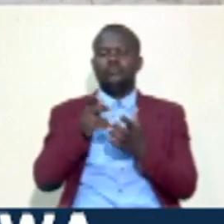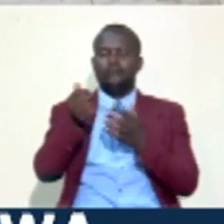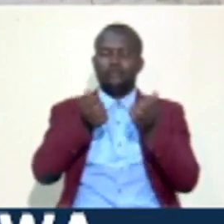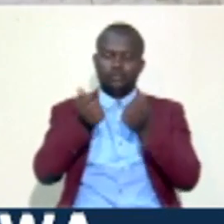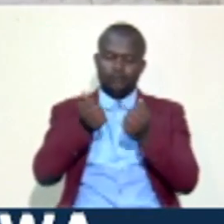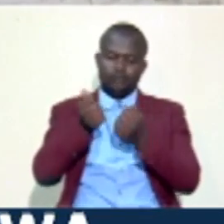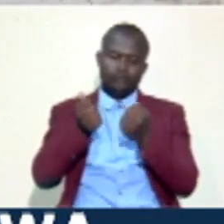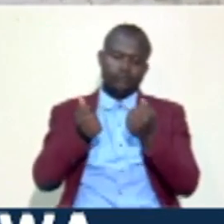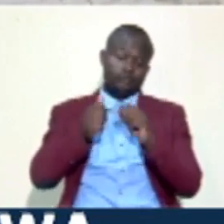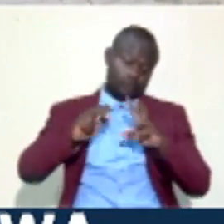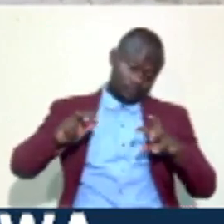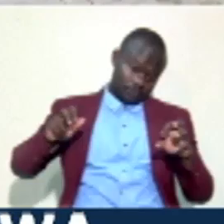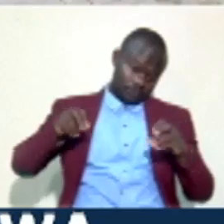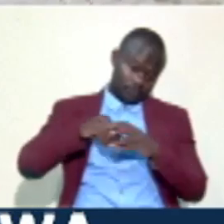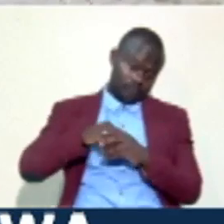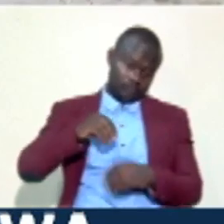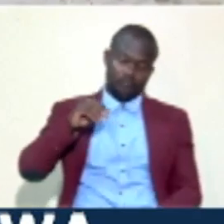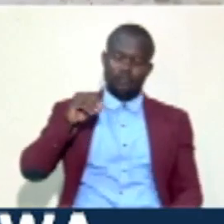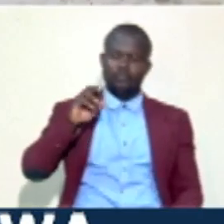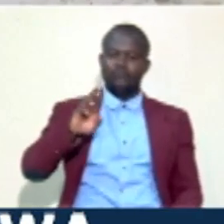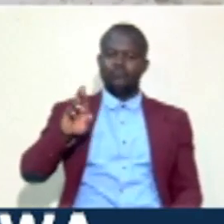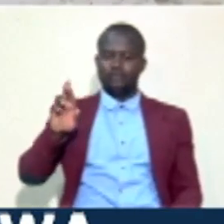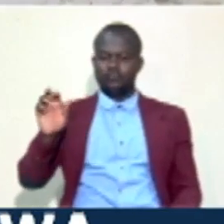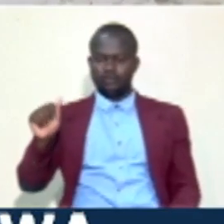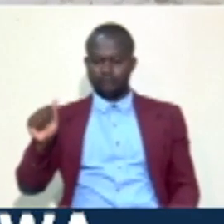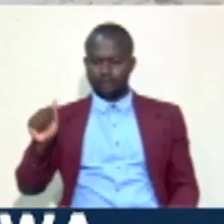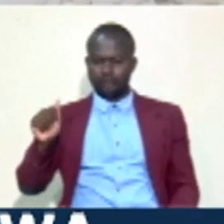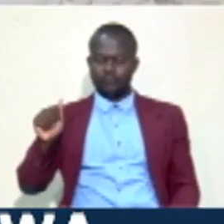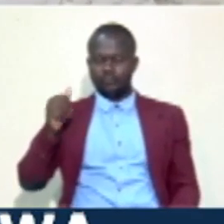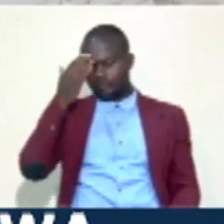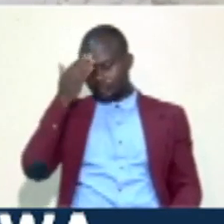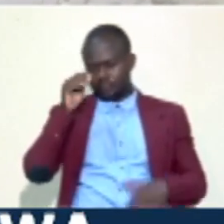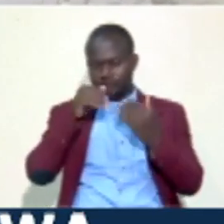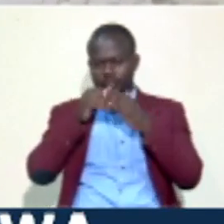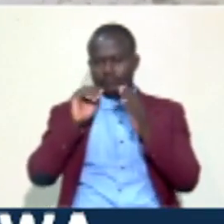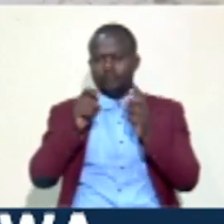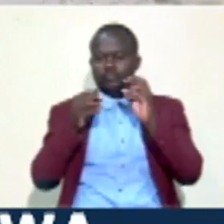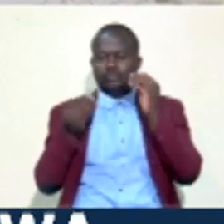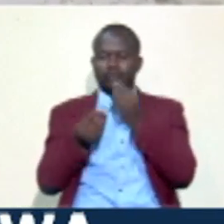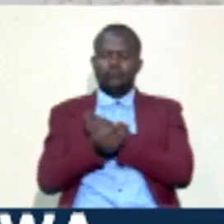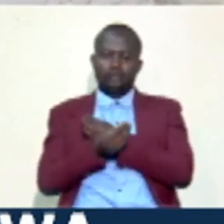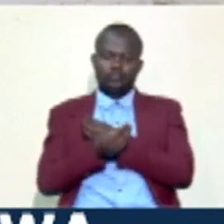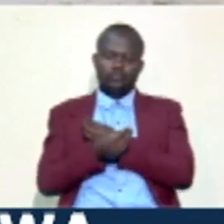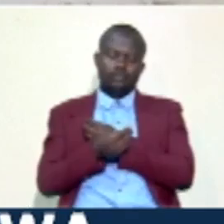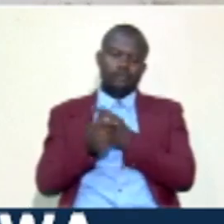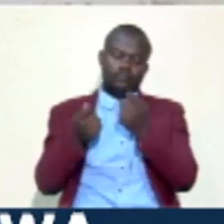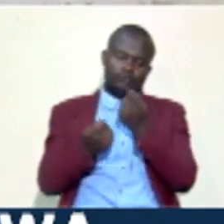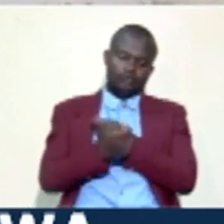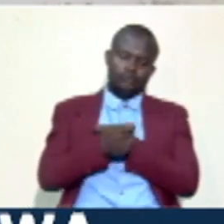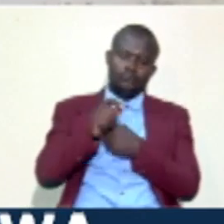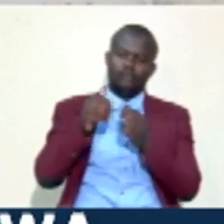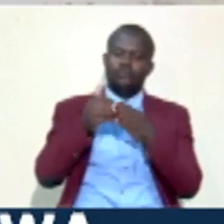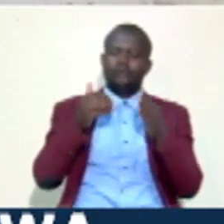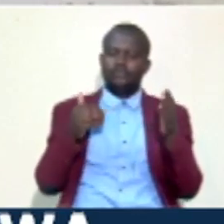kinyabiziga uko checkinga muri mu kigo cy'imisoro n'amahoro kugira ngo akore imitation, kubanza kureba